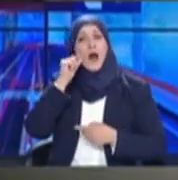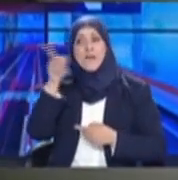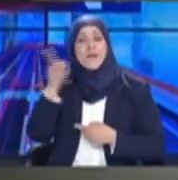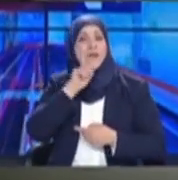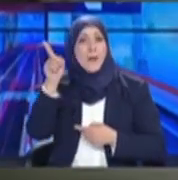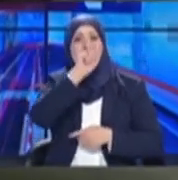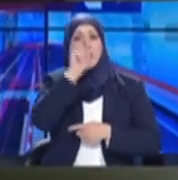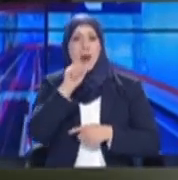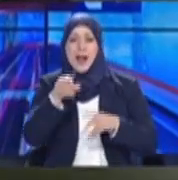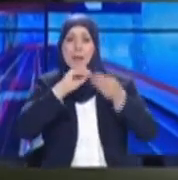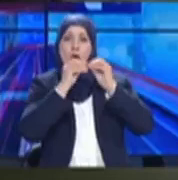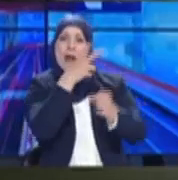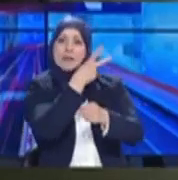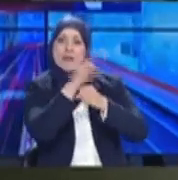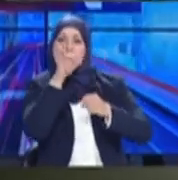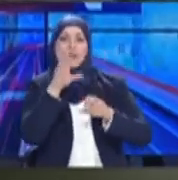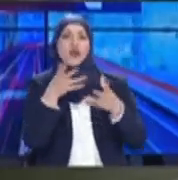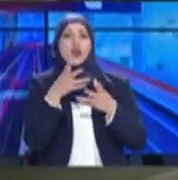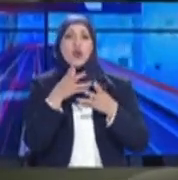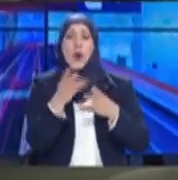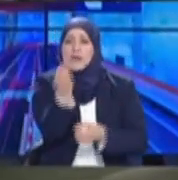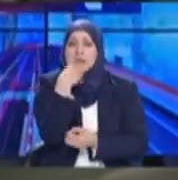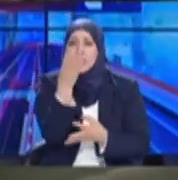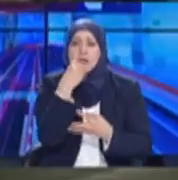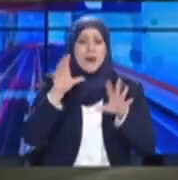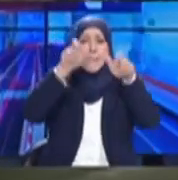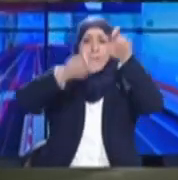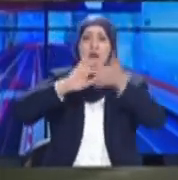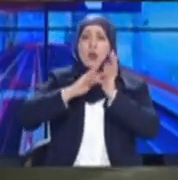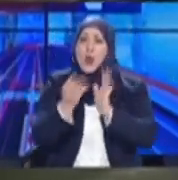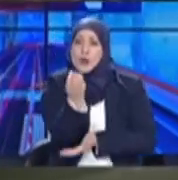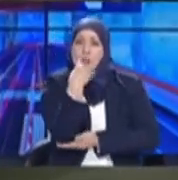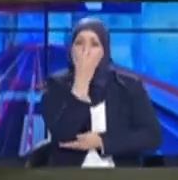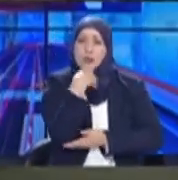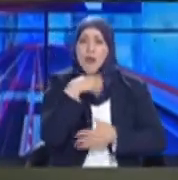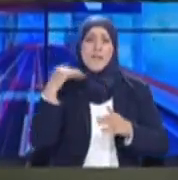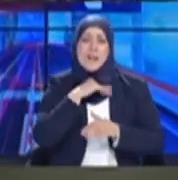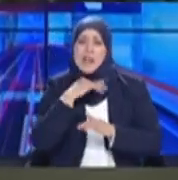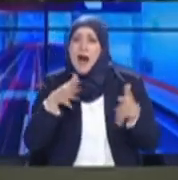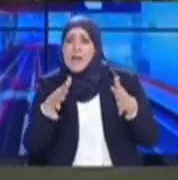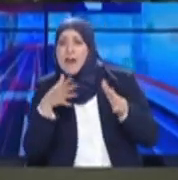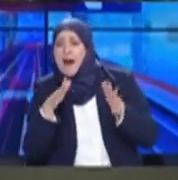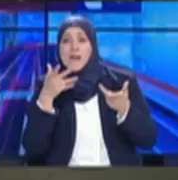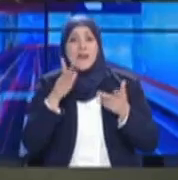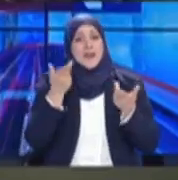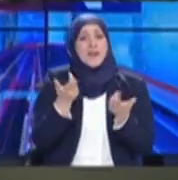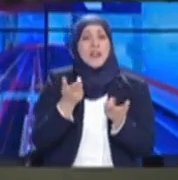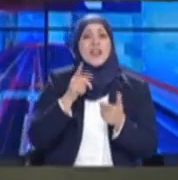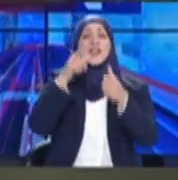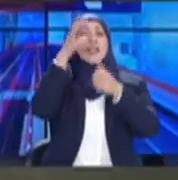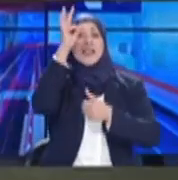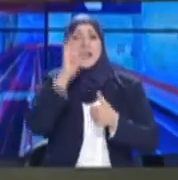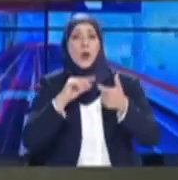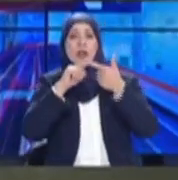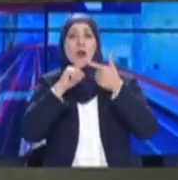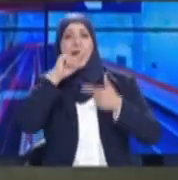الاشكال الكبير هنا على مستوى التزود هو اللفه اللي كبيره اللي موجوده في الجهه سواء في مدينه ولكن